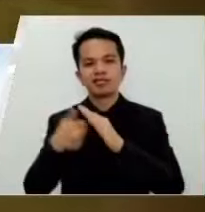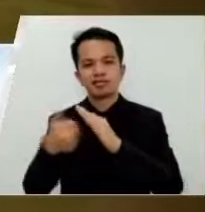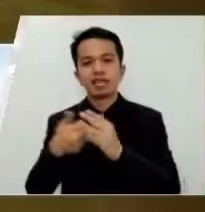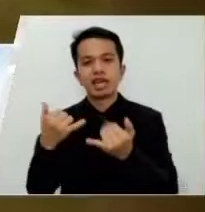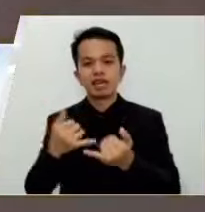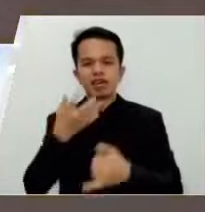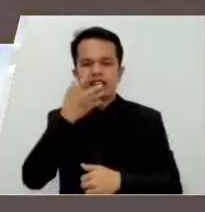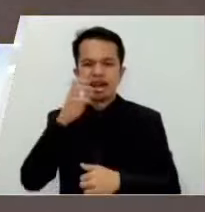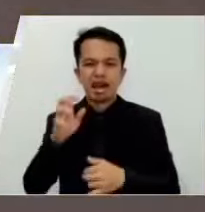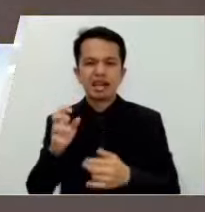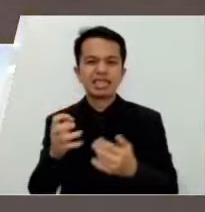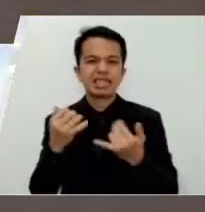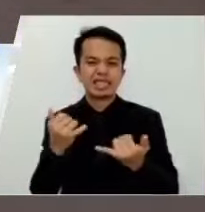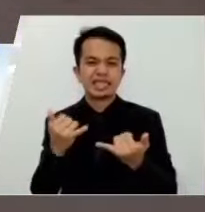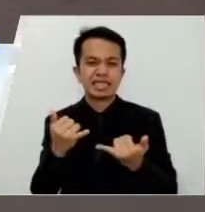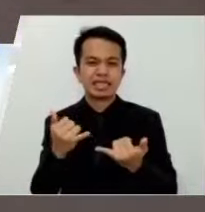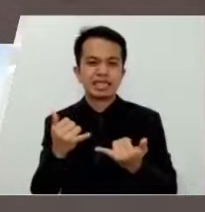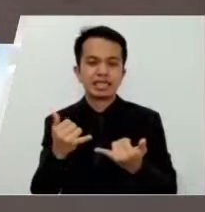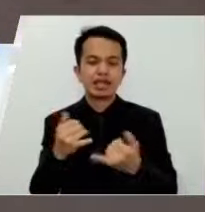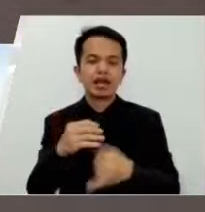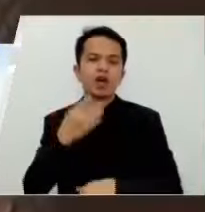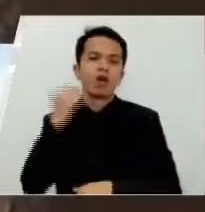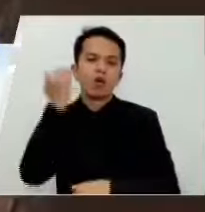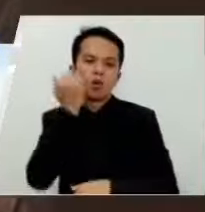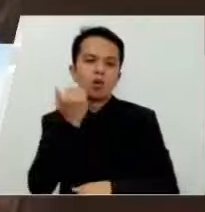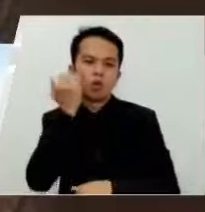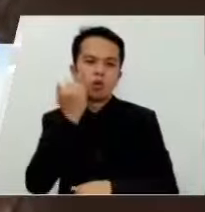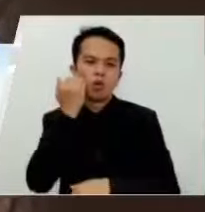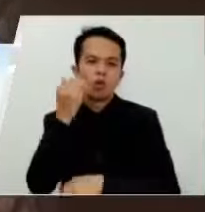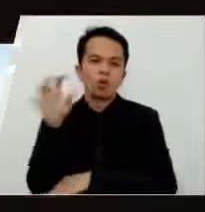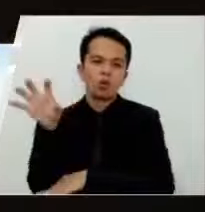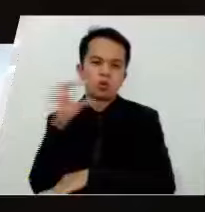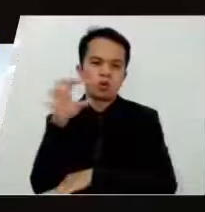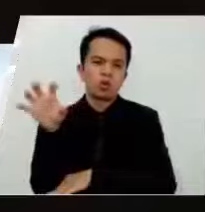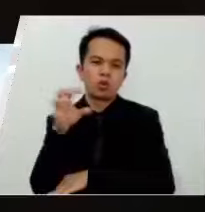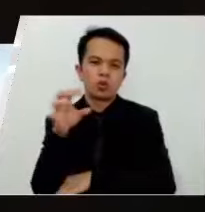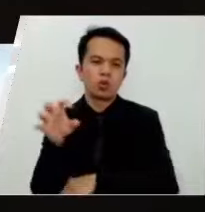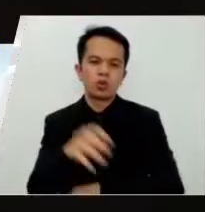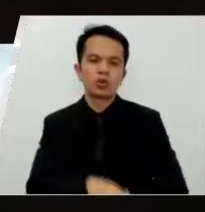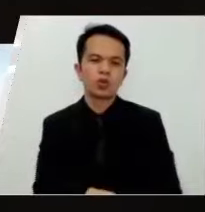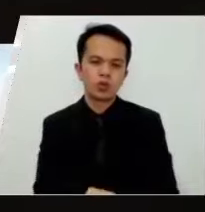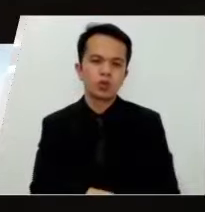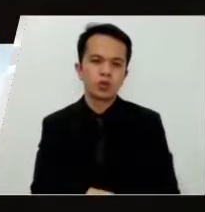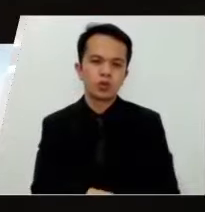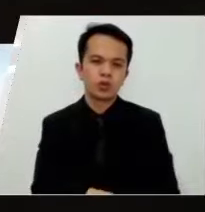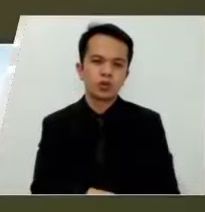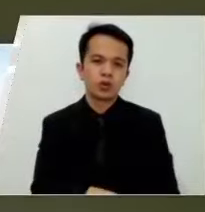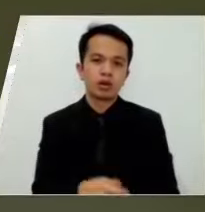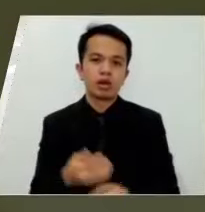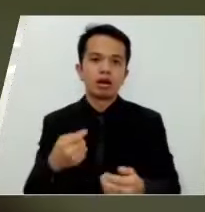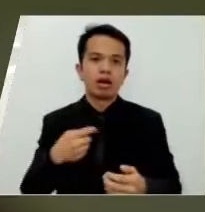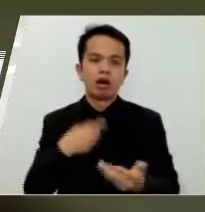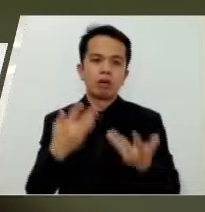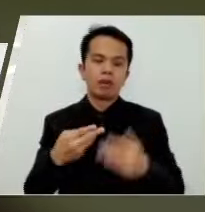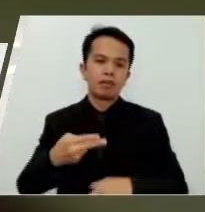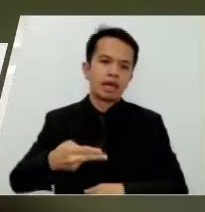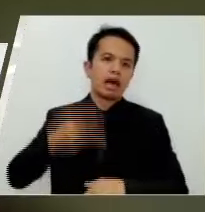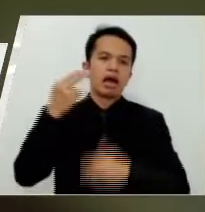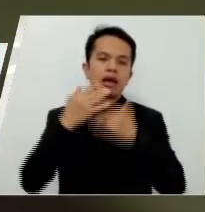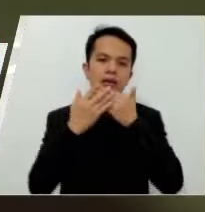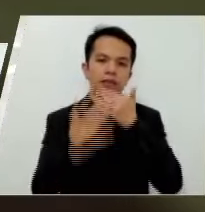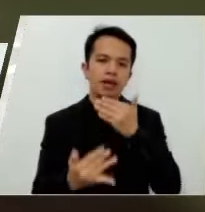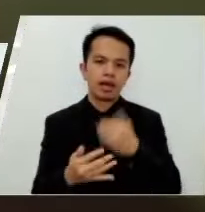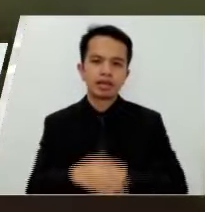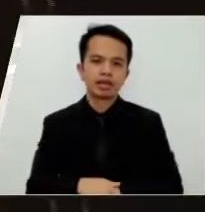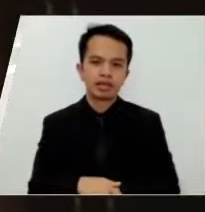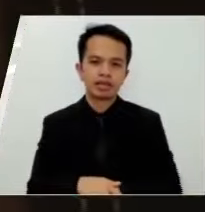ngayong tag-init, kulang na kulang ang ginhawang dulot ng industrial fan. Baka ma-headbend akong bigla kaya babasa ako na 1 galon na tubig